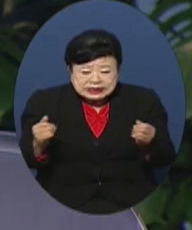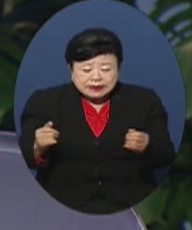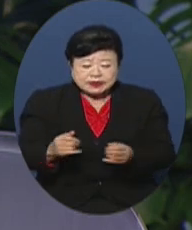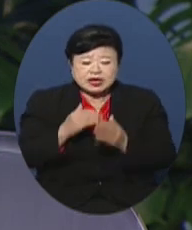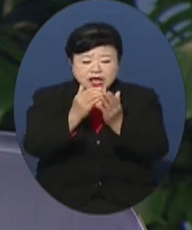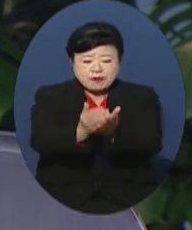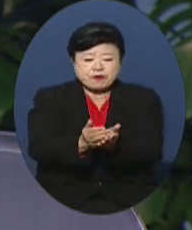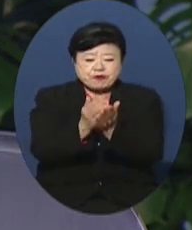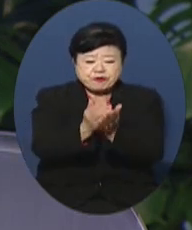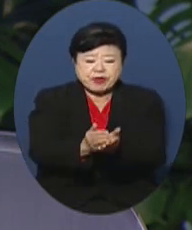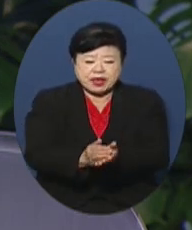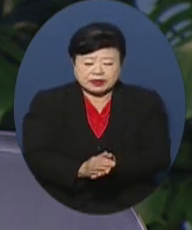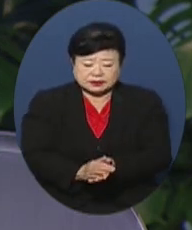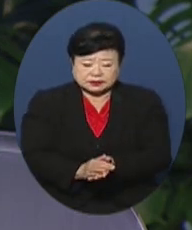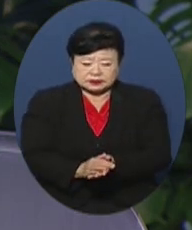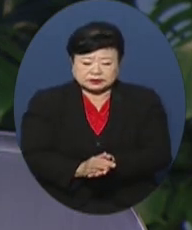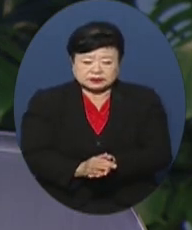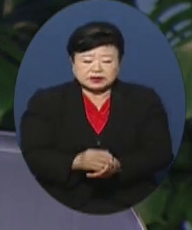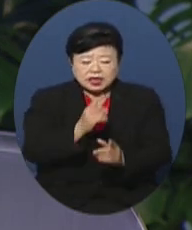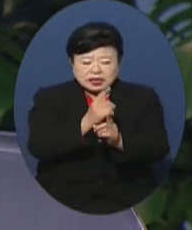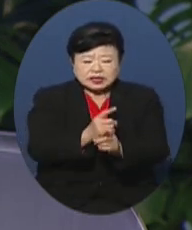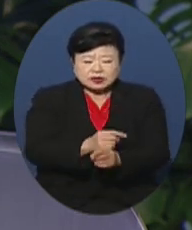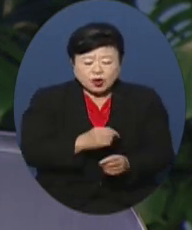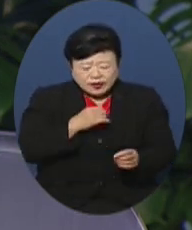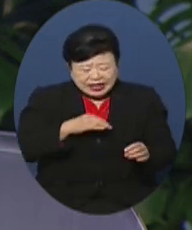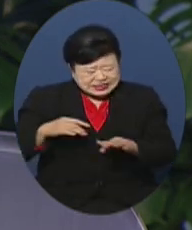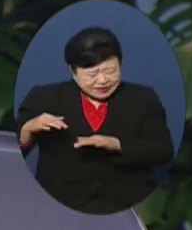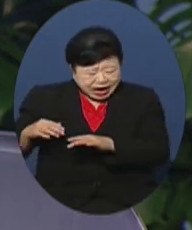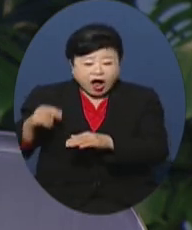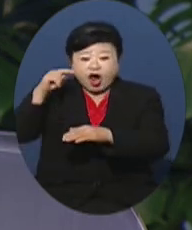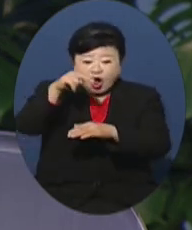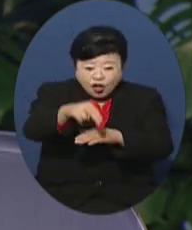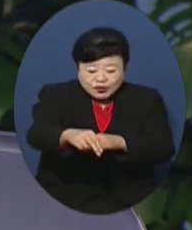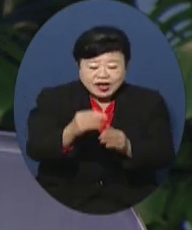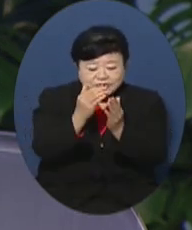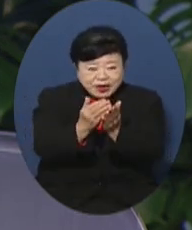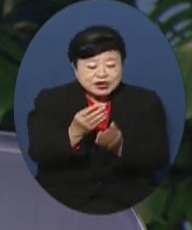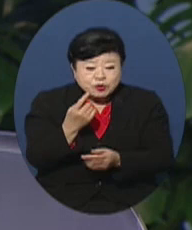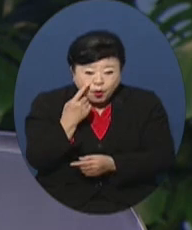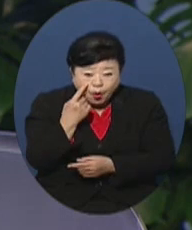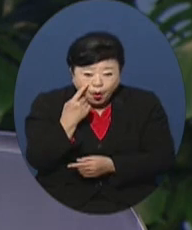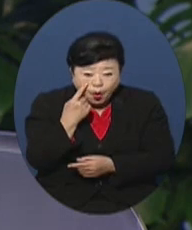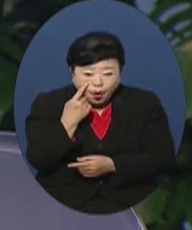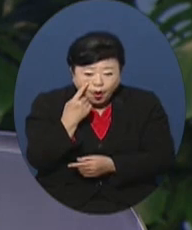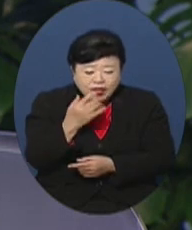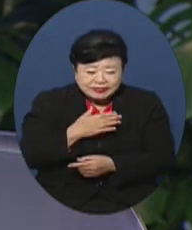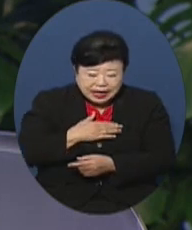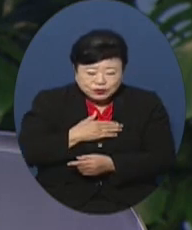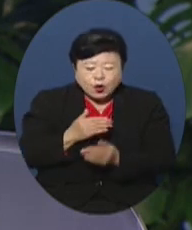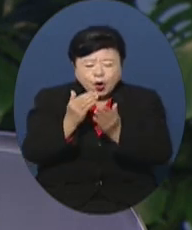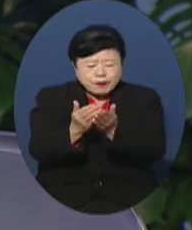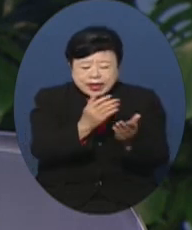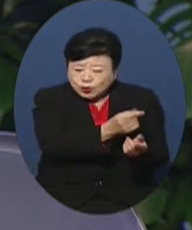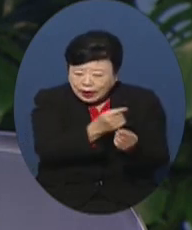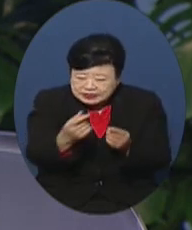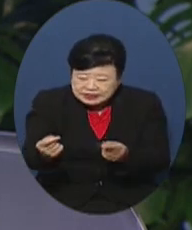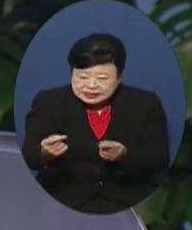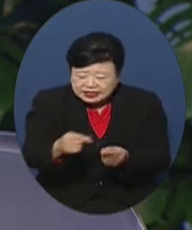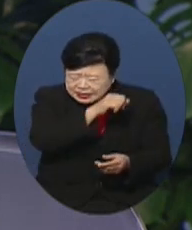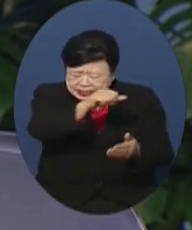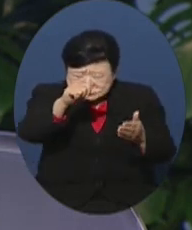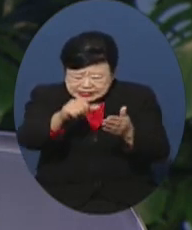배를 이기고 끝까지 대서양을 걷는 배를 보면서 나도 이 배처럼